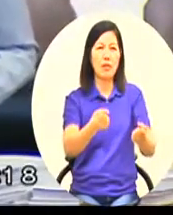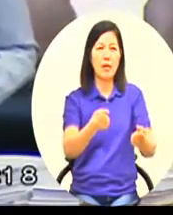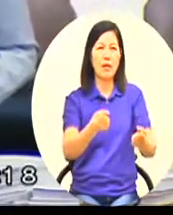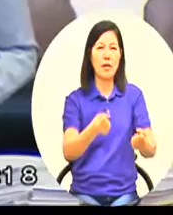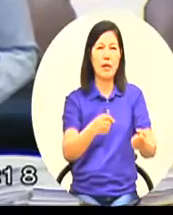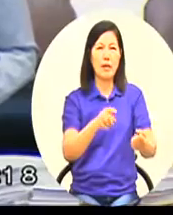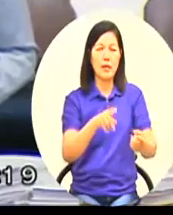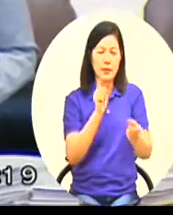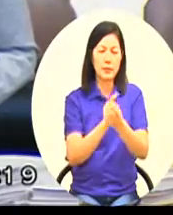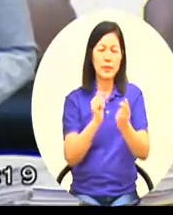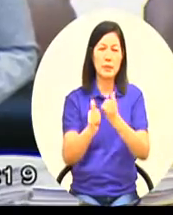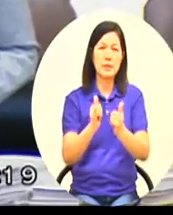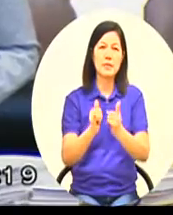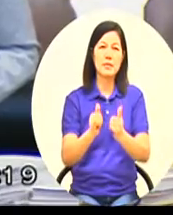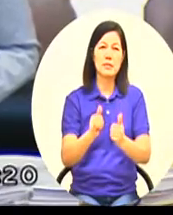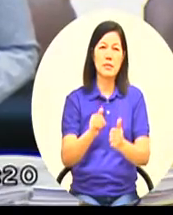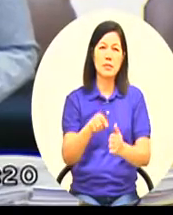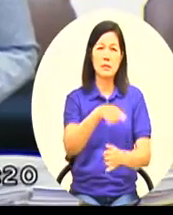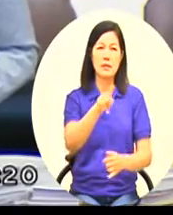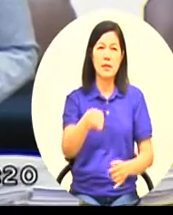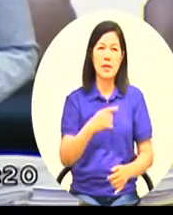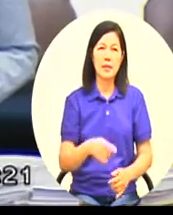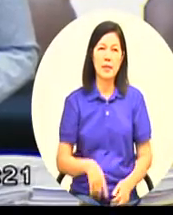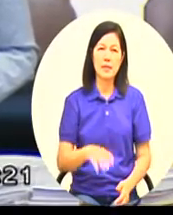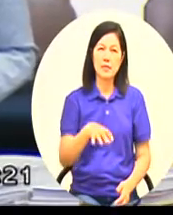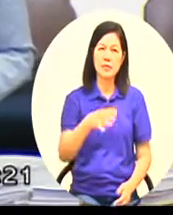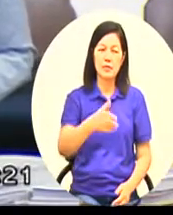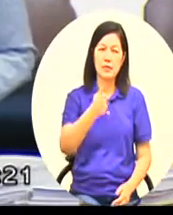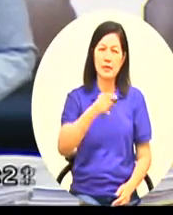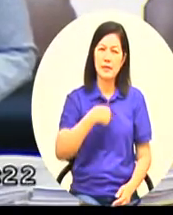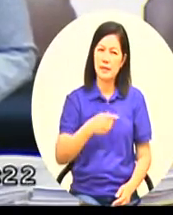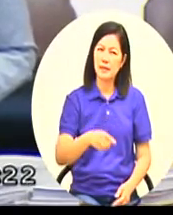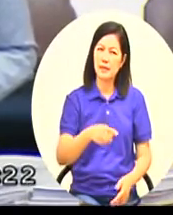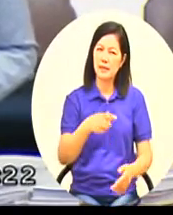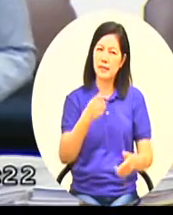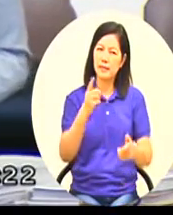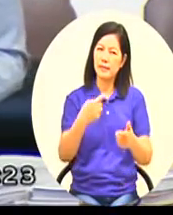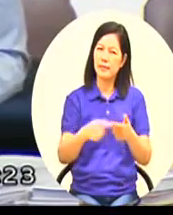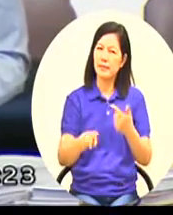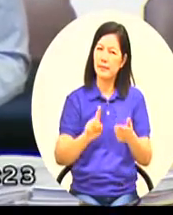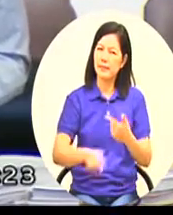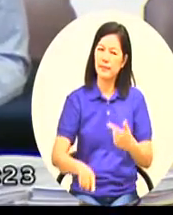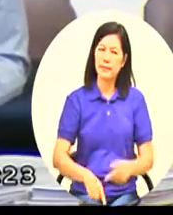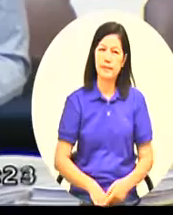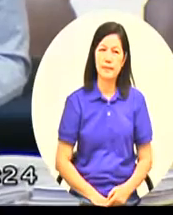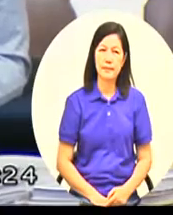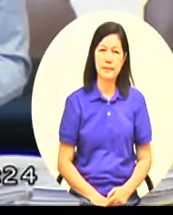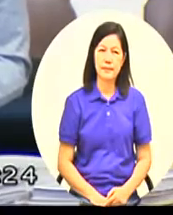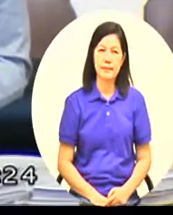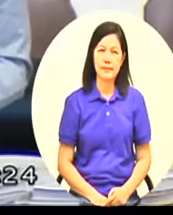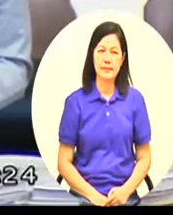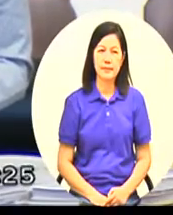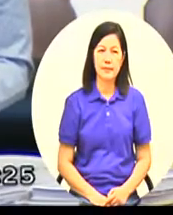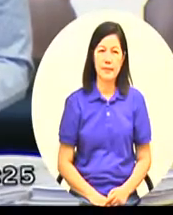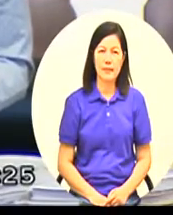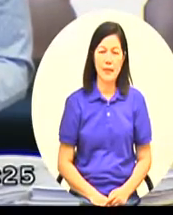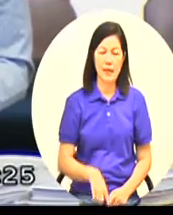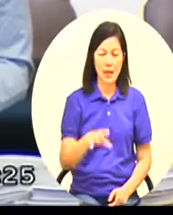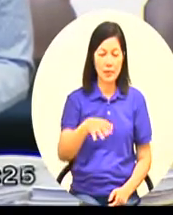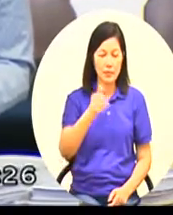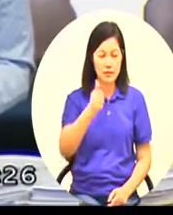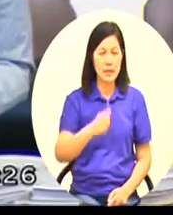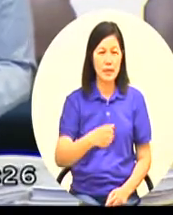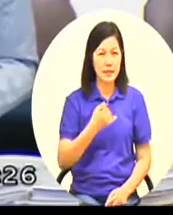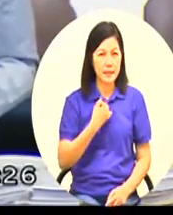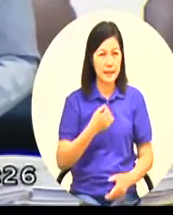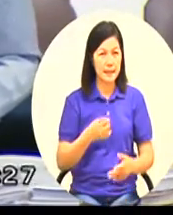对一般的民众来讲，吼，局长啊，安尼实在是做无好的啦。那所以我也希望说，哦，局长能够，我们能够来